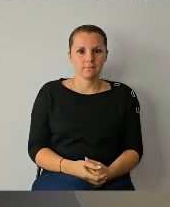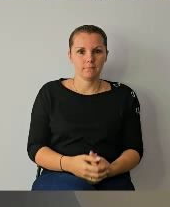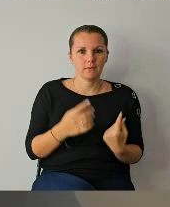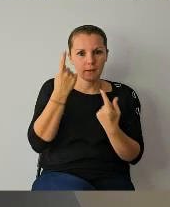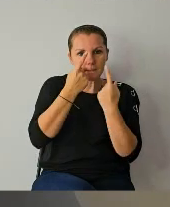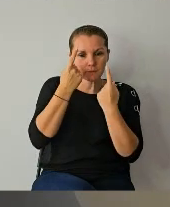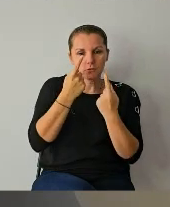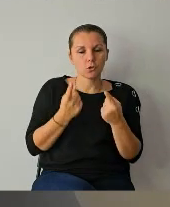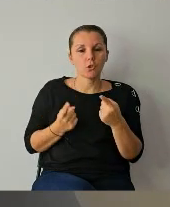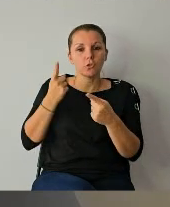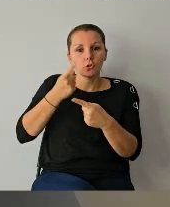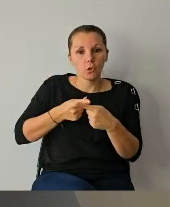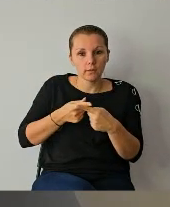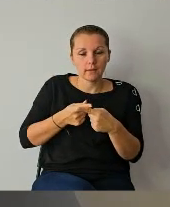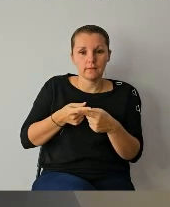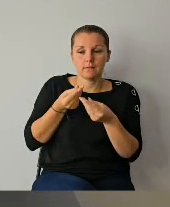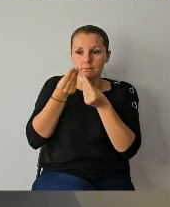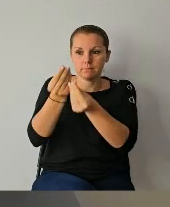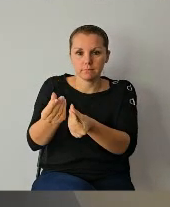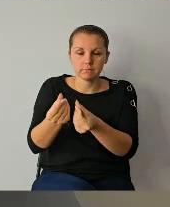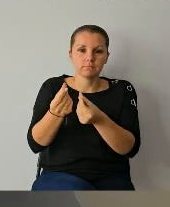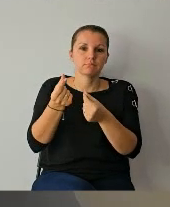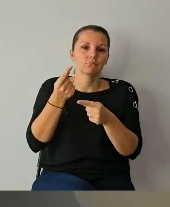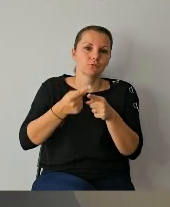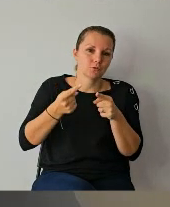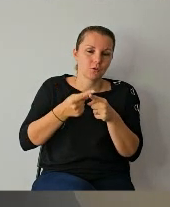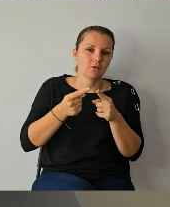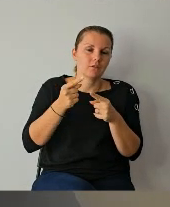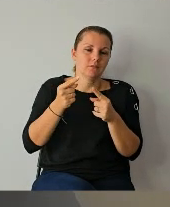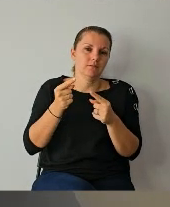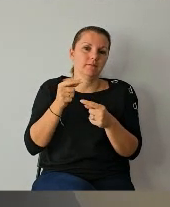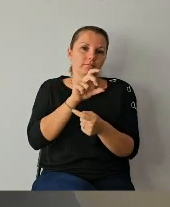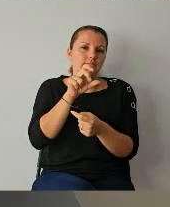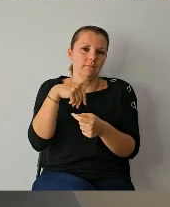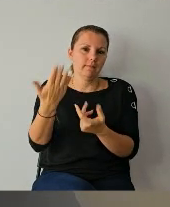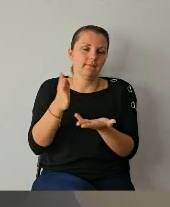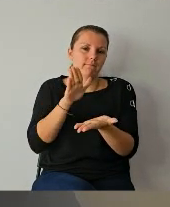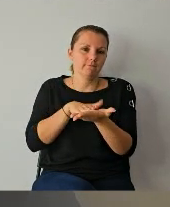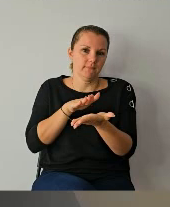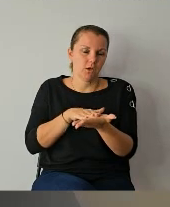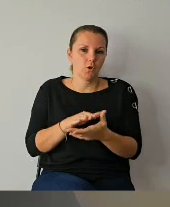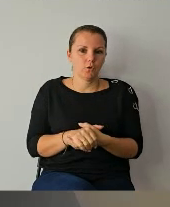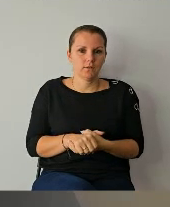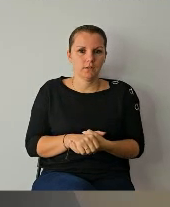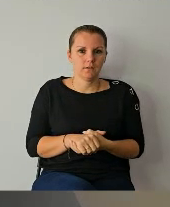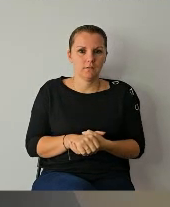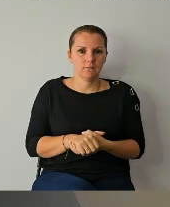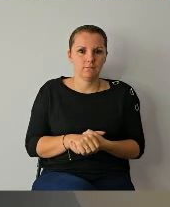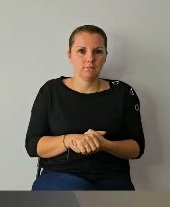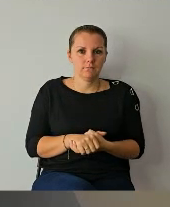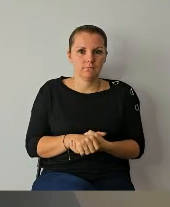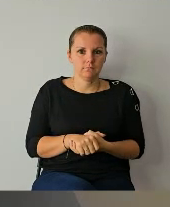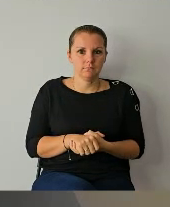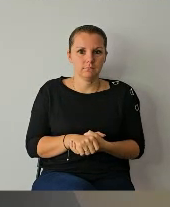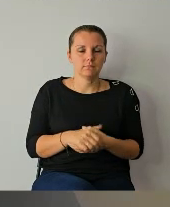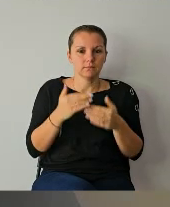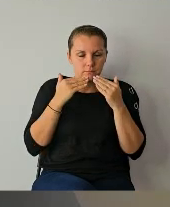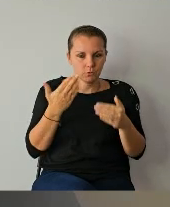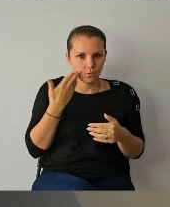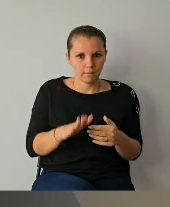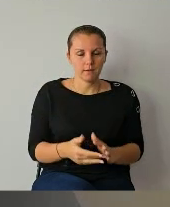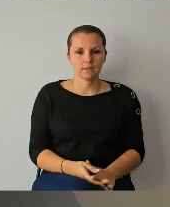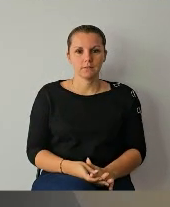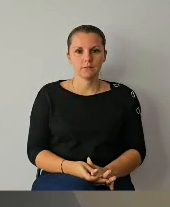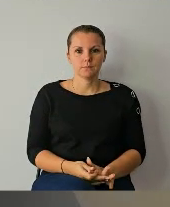pewnej części, można powiedzieć, im to wynagradza, że nie mogą chociażby mieć godzin nadliczbowych. Dziękuję